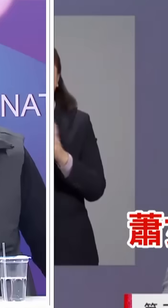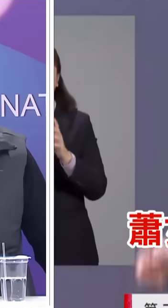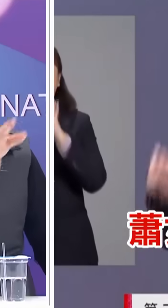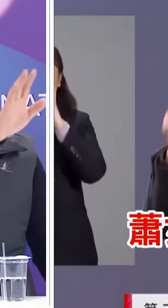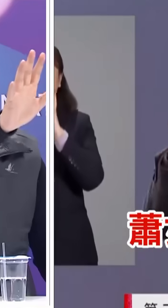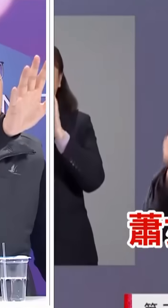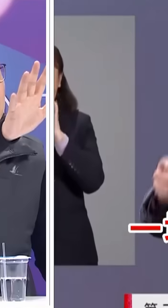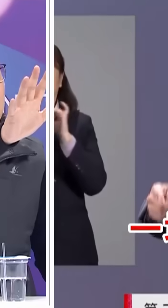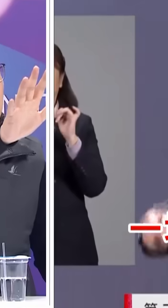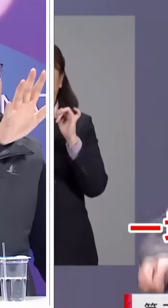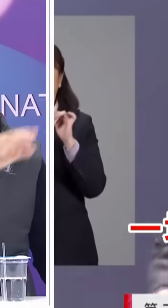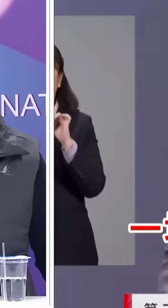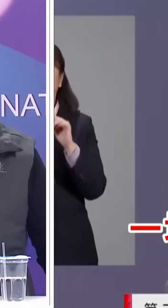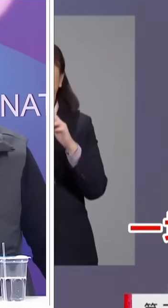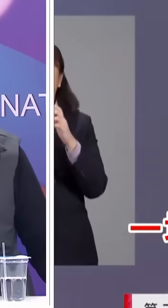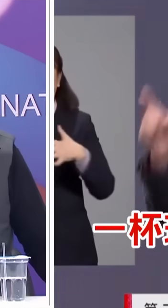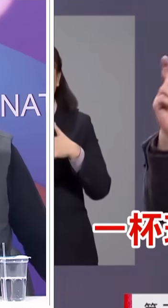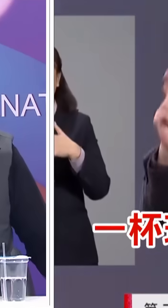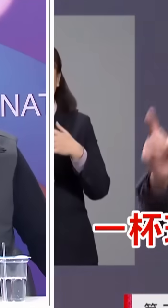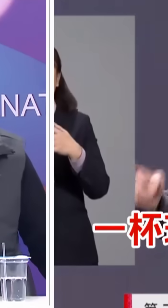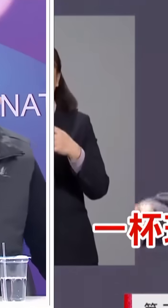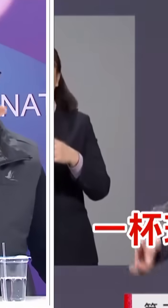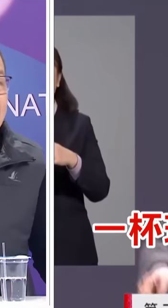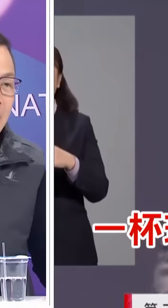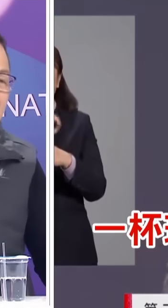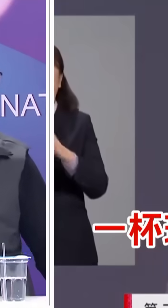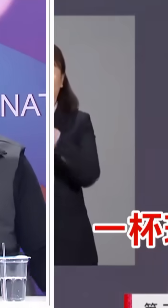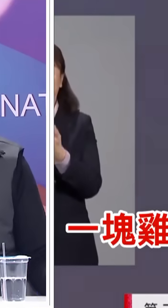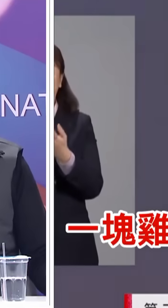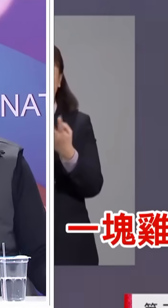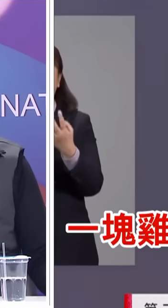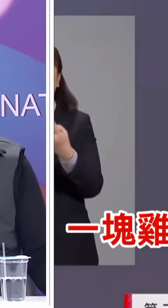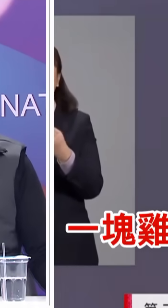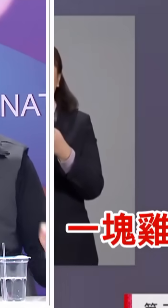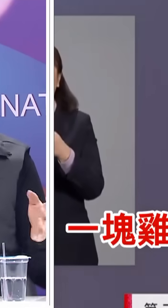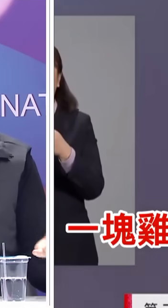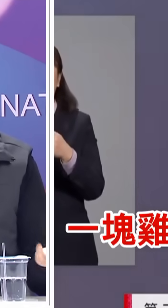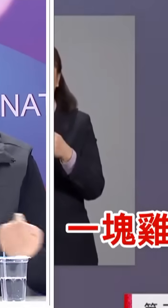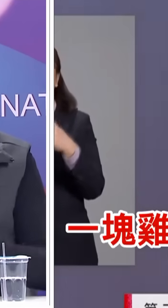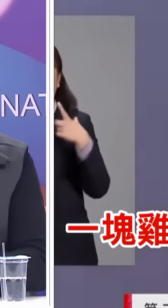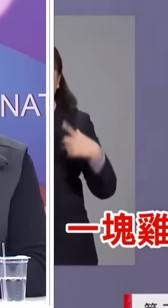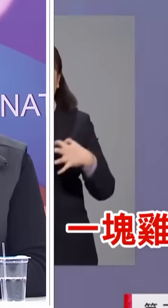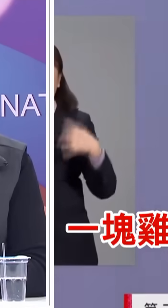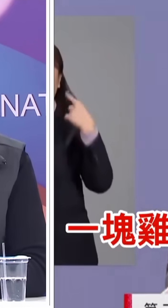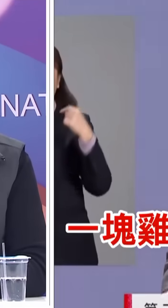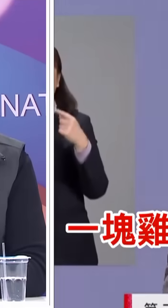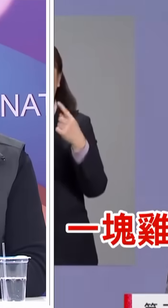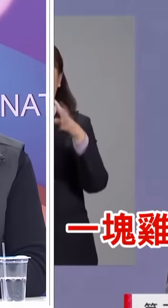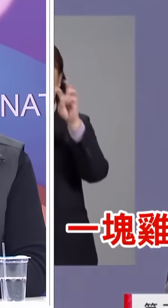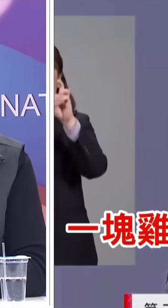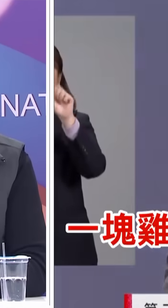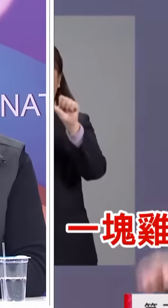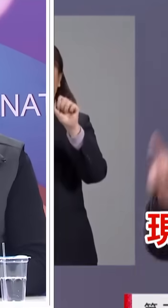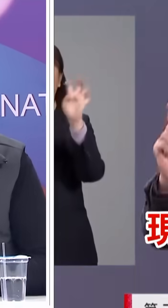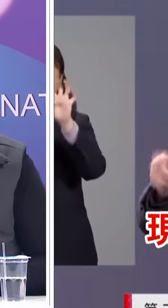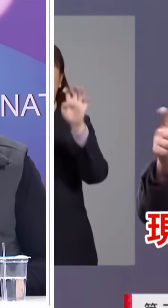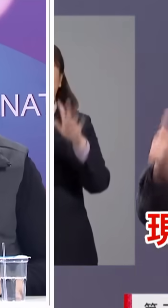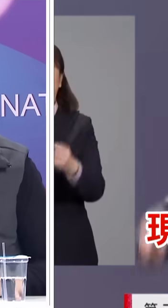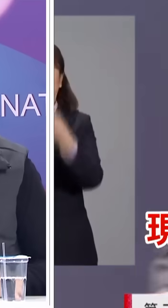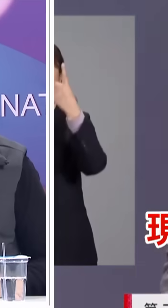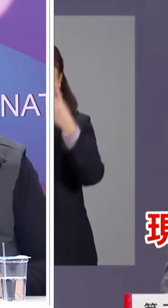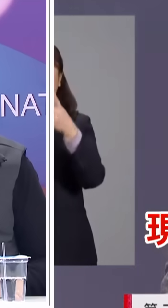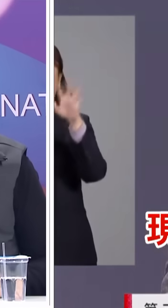果赖清德可以说盖500,000户，陈建仁说可以盖100,000户，这当你年轻人是什么塑胶吗？所